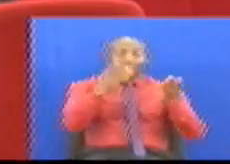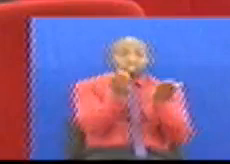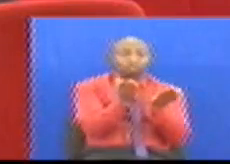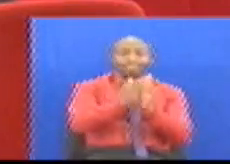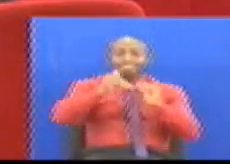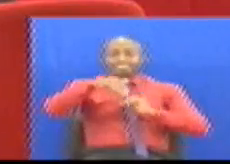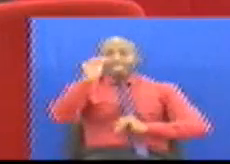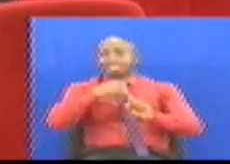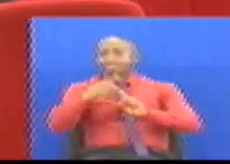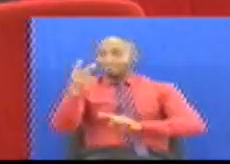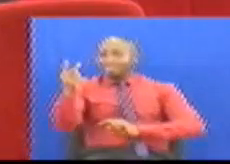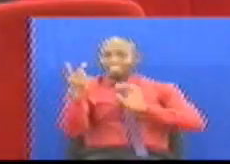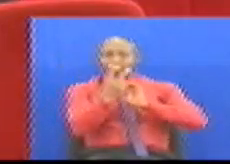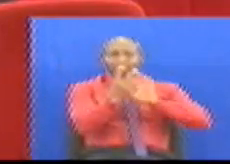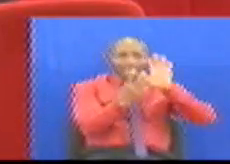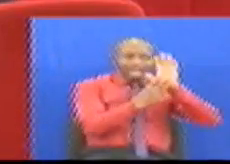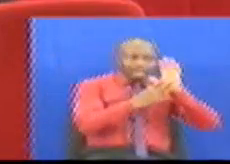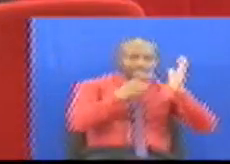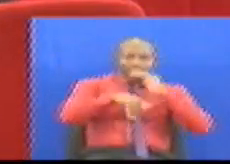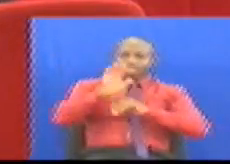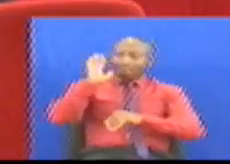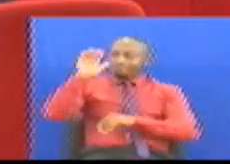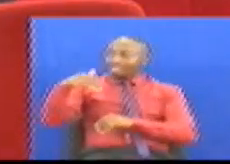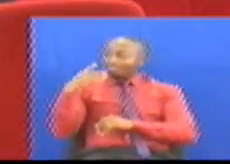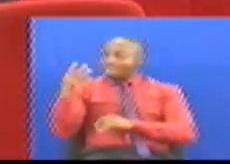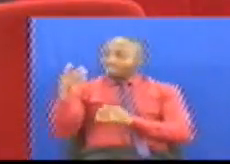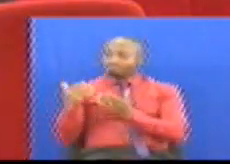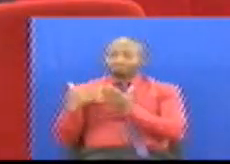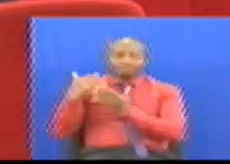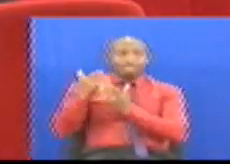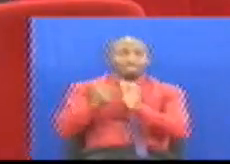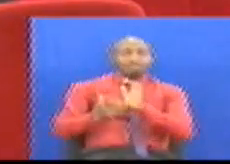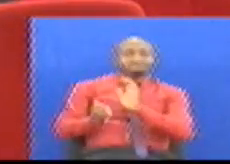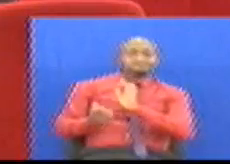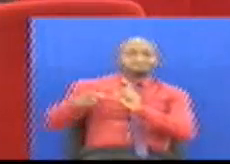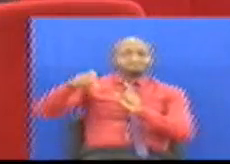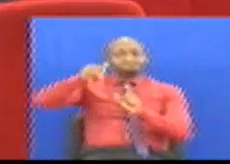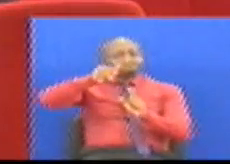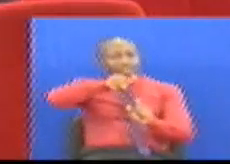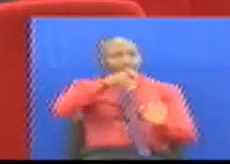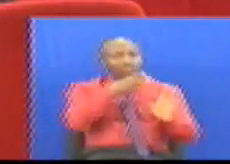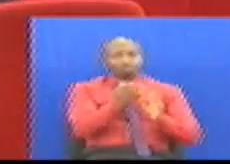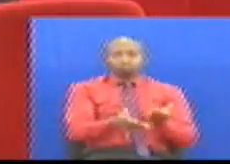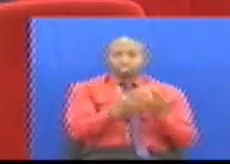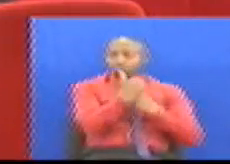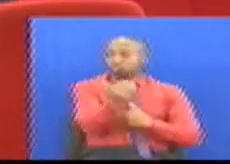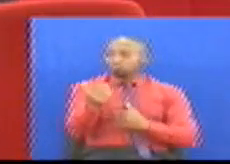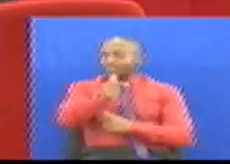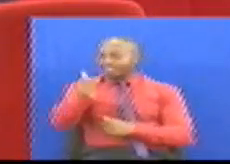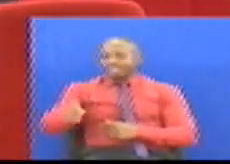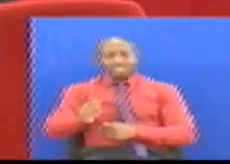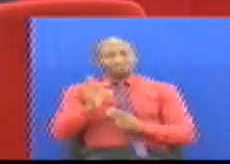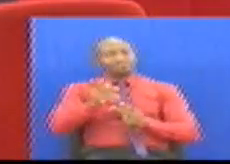ya 228 katika kipindiki cha miaka minne zimeongezeka kwa ajili ya kuwasaidia watoto wa Tanzania wasome. Sio jambo